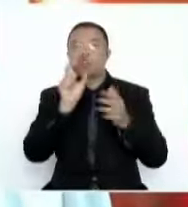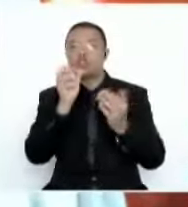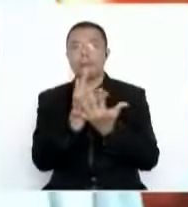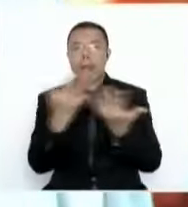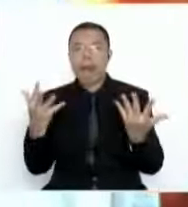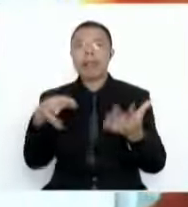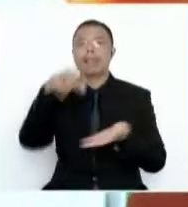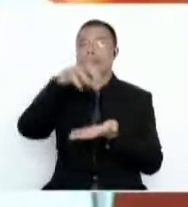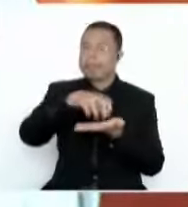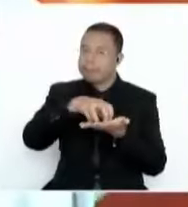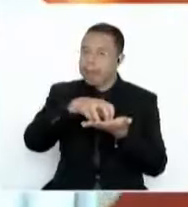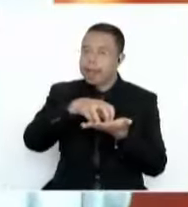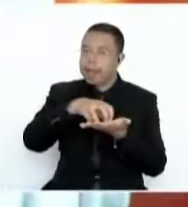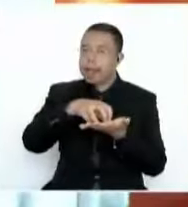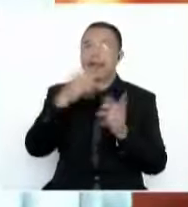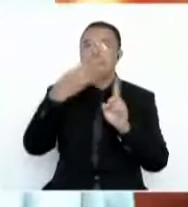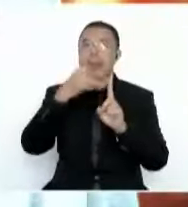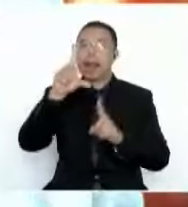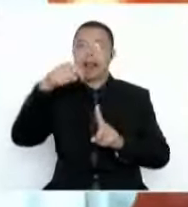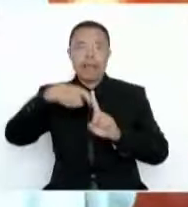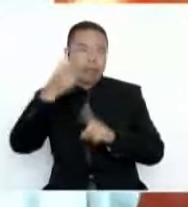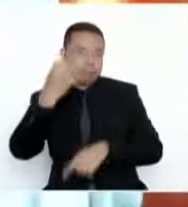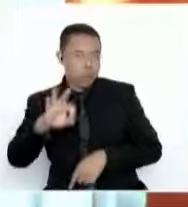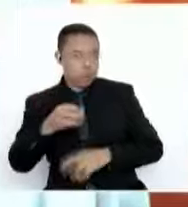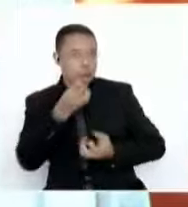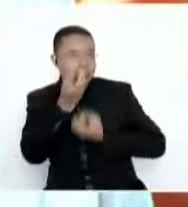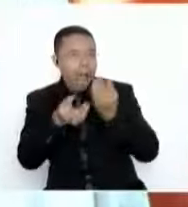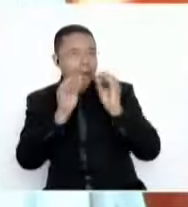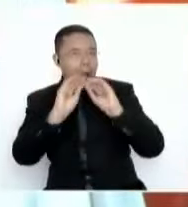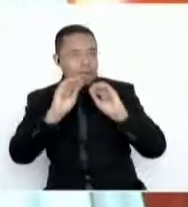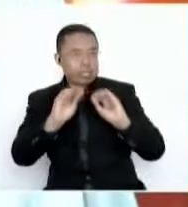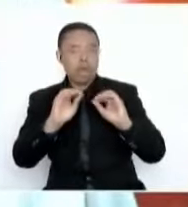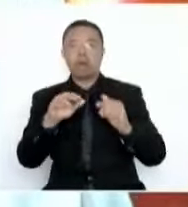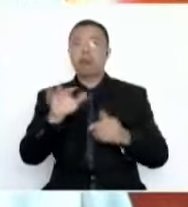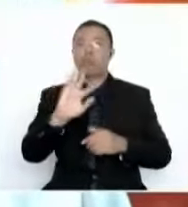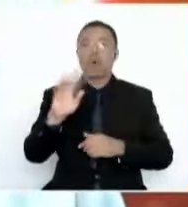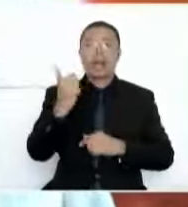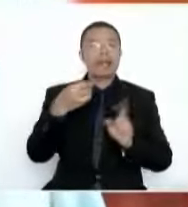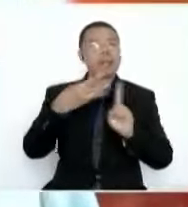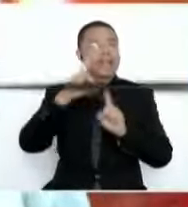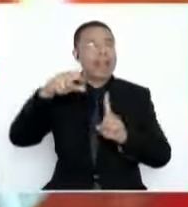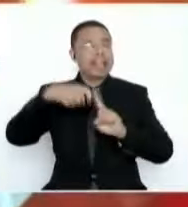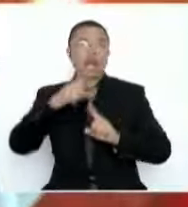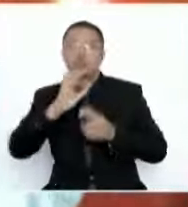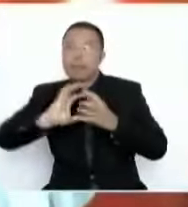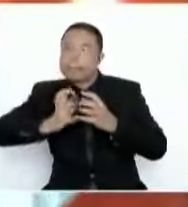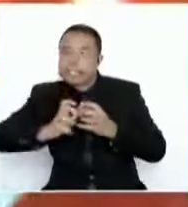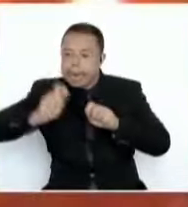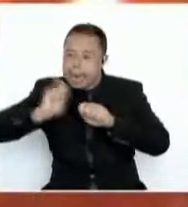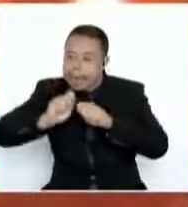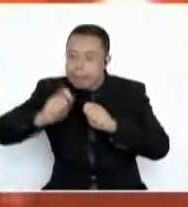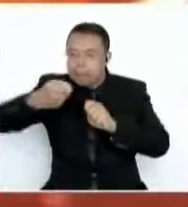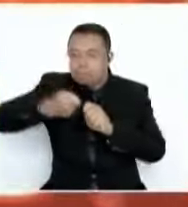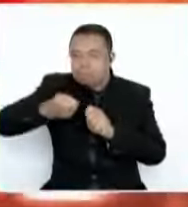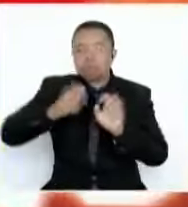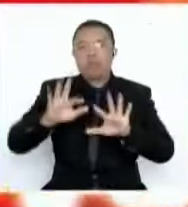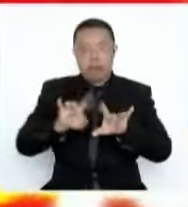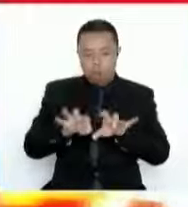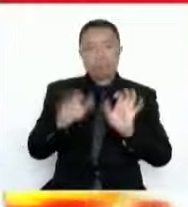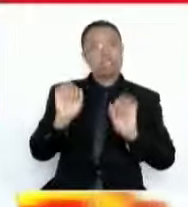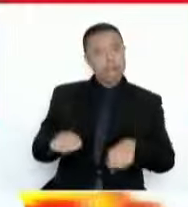akan tempat BLK modern BLK modern ini bisa bukan hanya Balai Latihan Kerja untuk mesin tapi bisa dengan